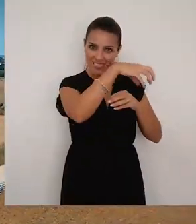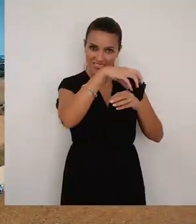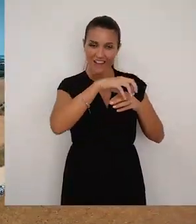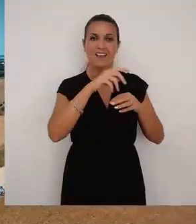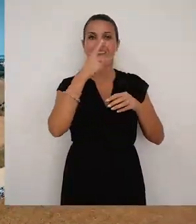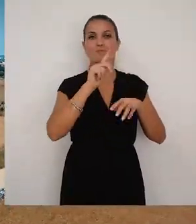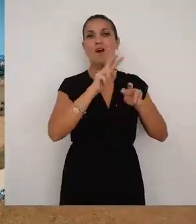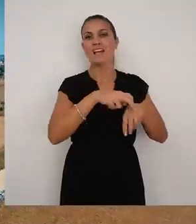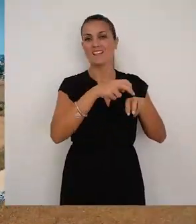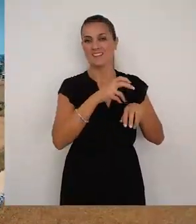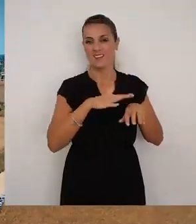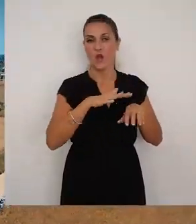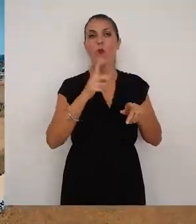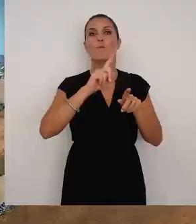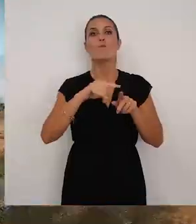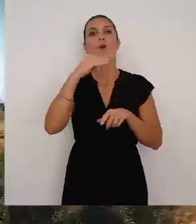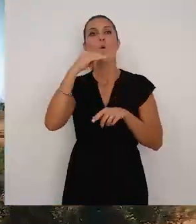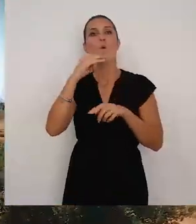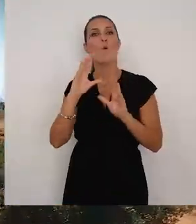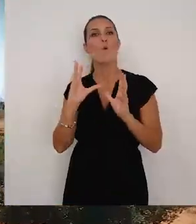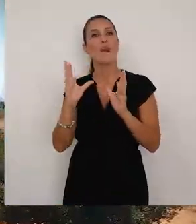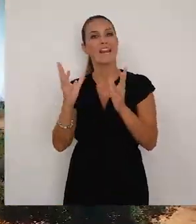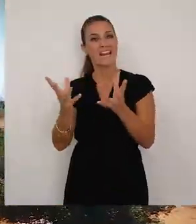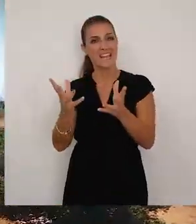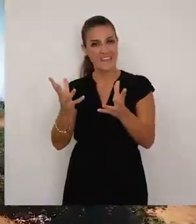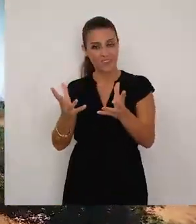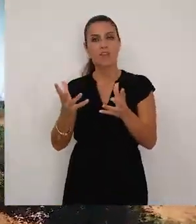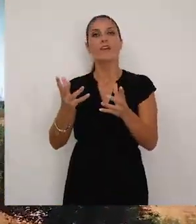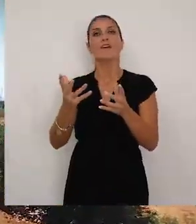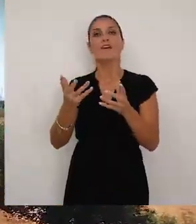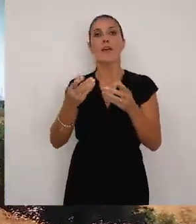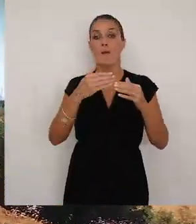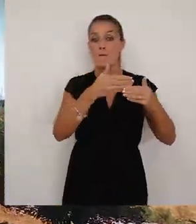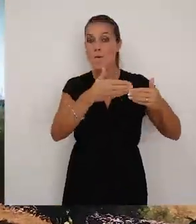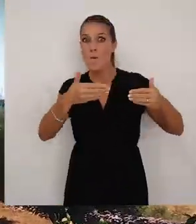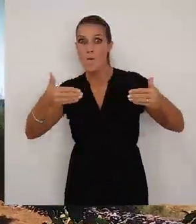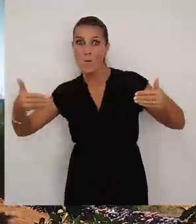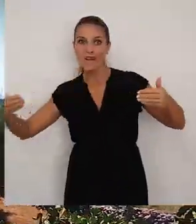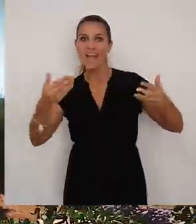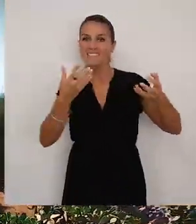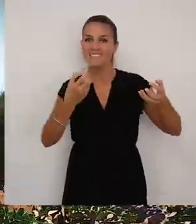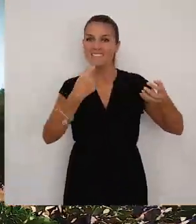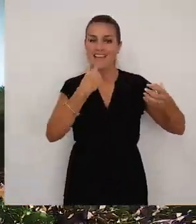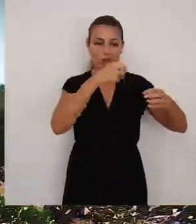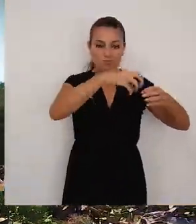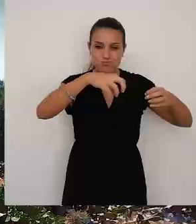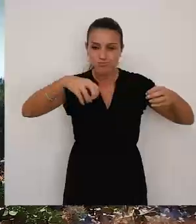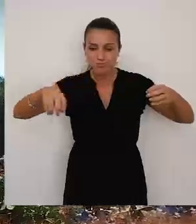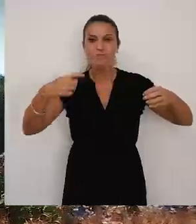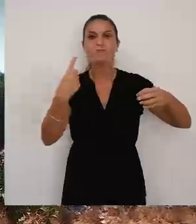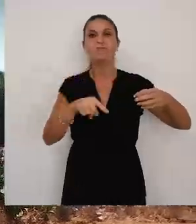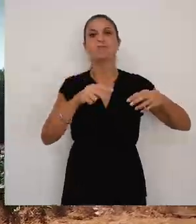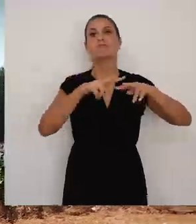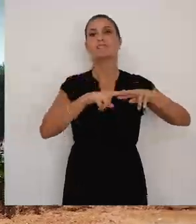Si estendono infatti gli antichi uliveti secolari, scanditi dai preziosi muretti a secco, che guardinghi proteggono il bellissimo